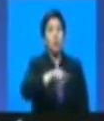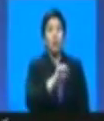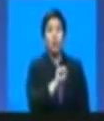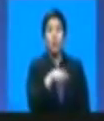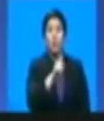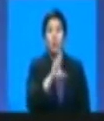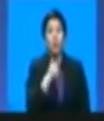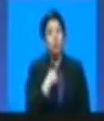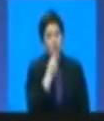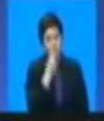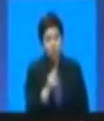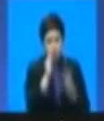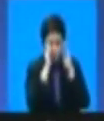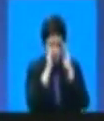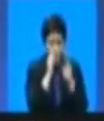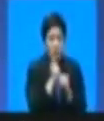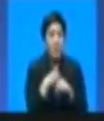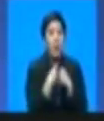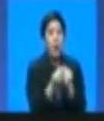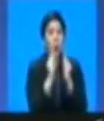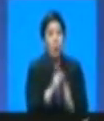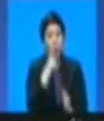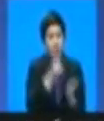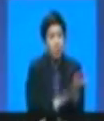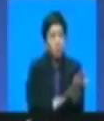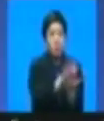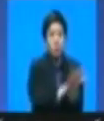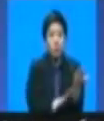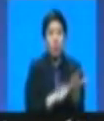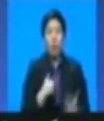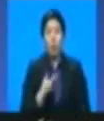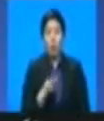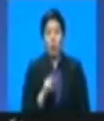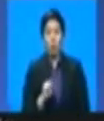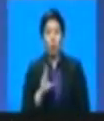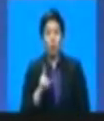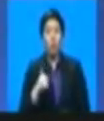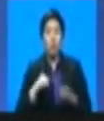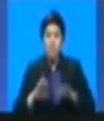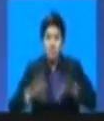ทุกเรื่องทำให้ประเทศต้องปฏิรูปซ้ำซ้อนเนื่องจากแก้อะไรไม่ได้